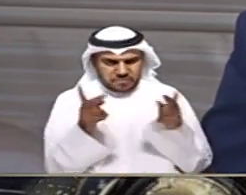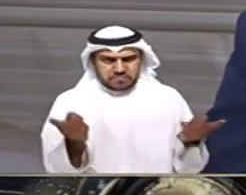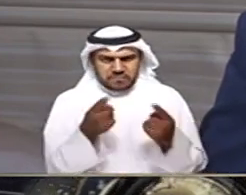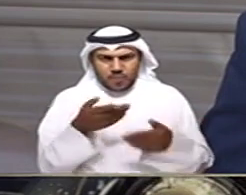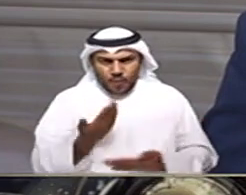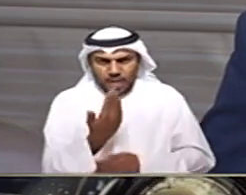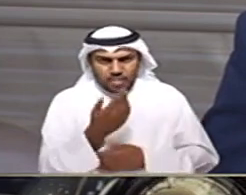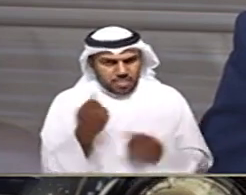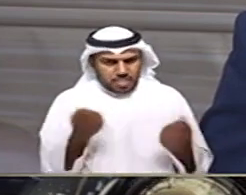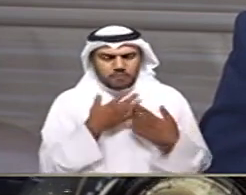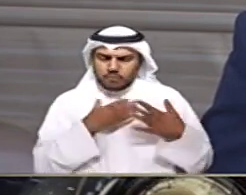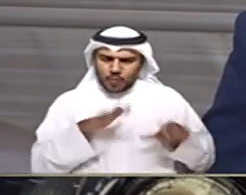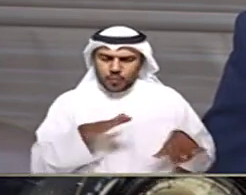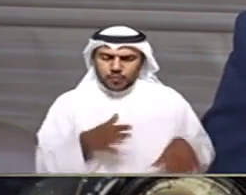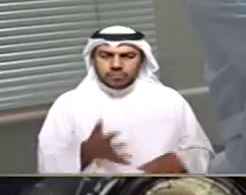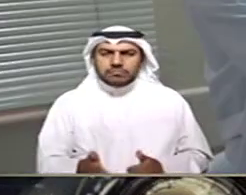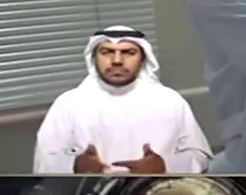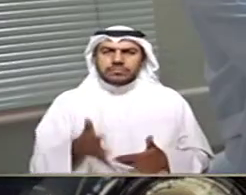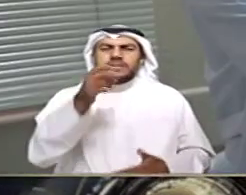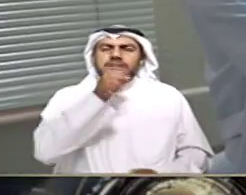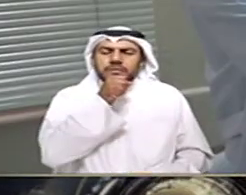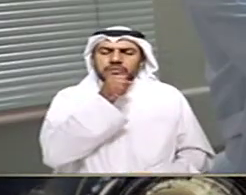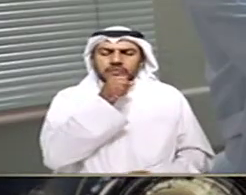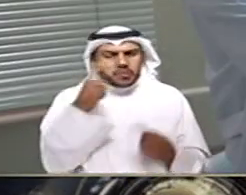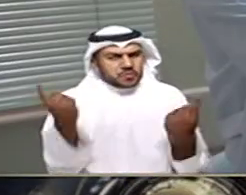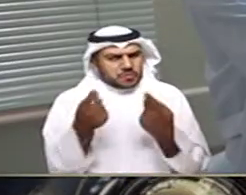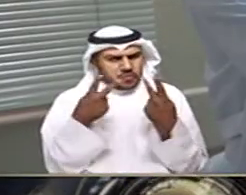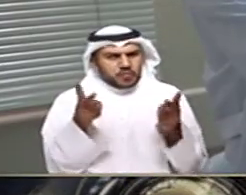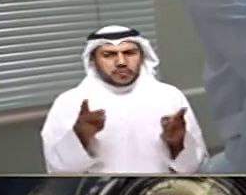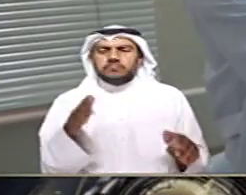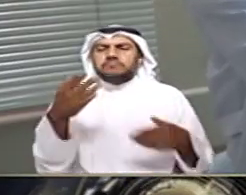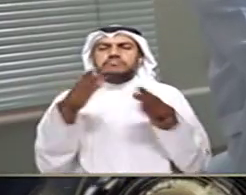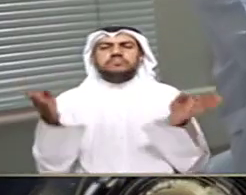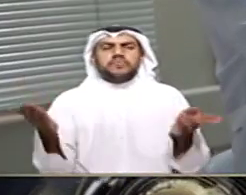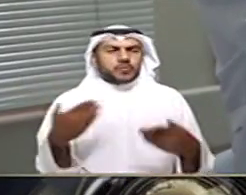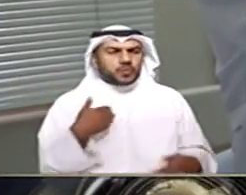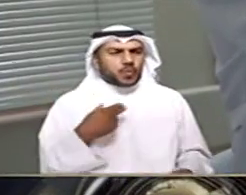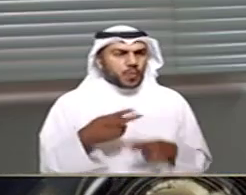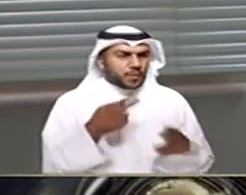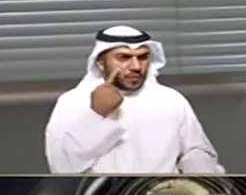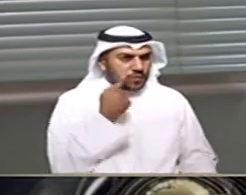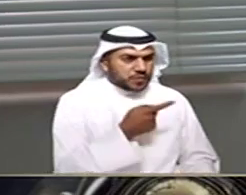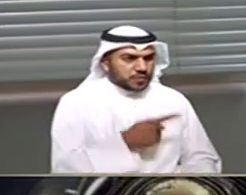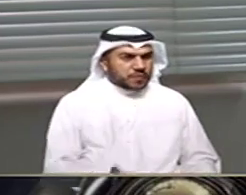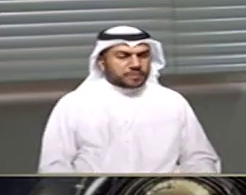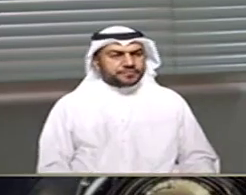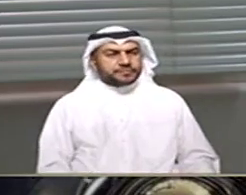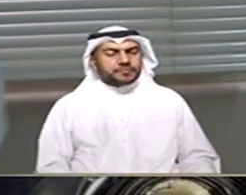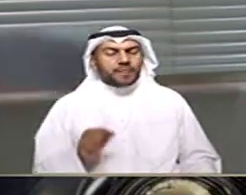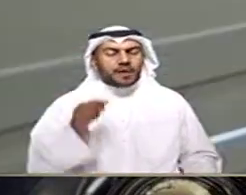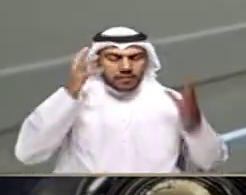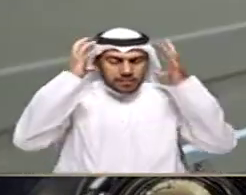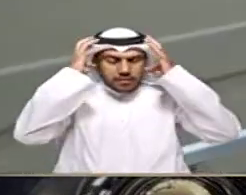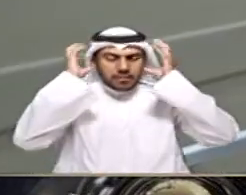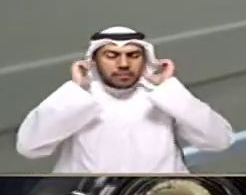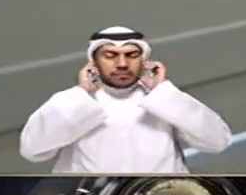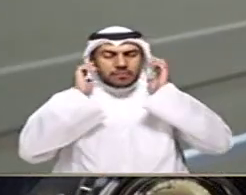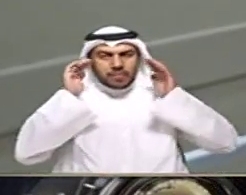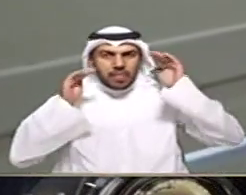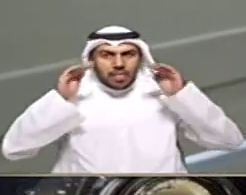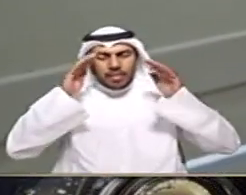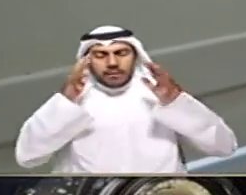الولادة وحتى كبار السن. المركز يتكون من عيادات متخصصة، أهمها عيادة الاتزان والتي شاهدنا